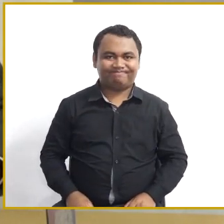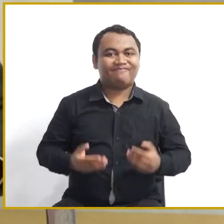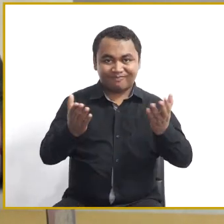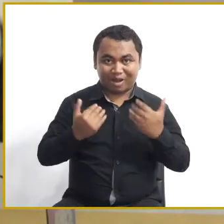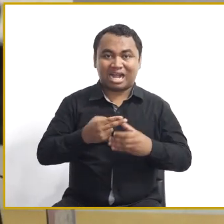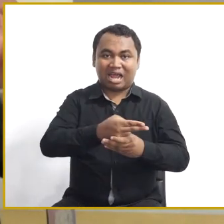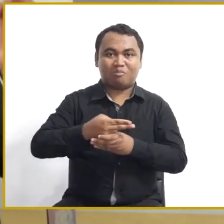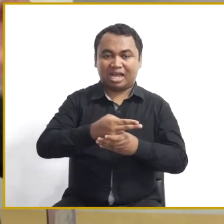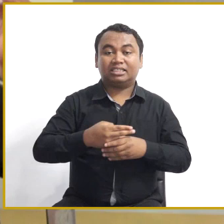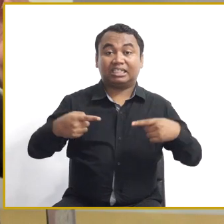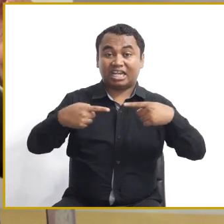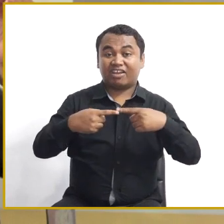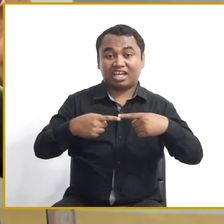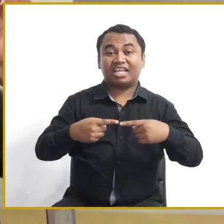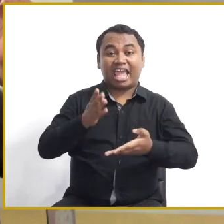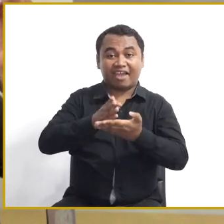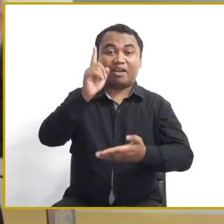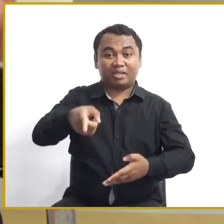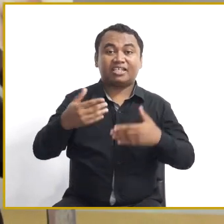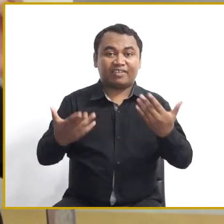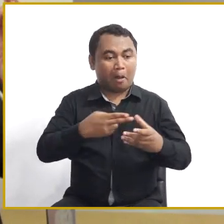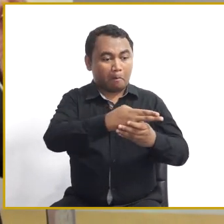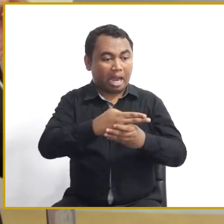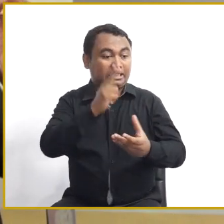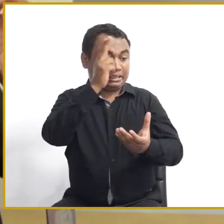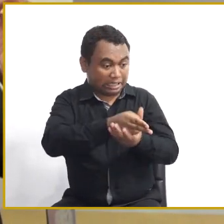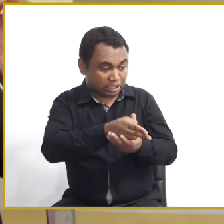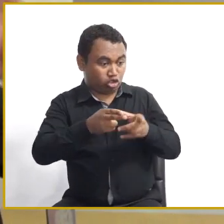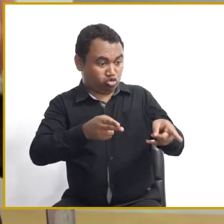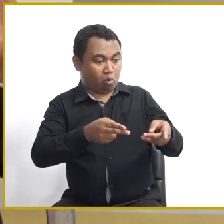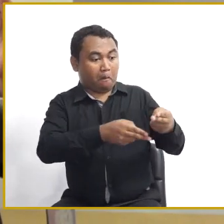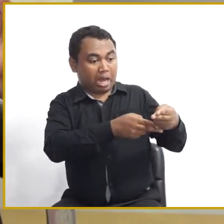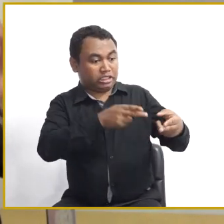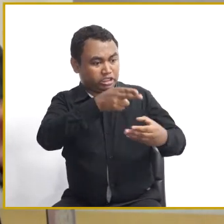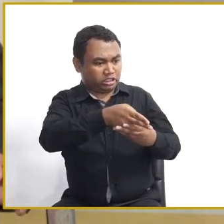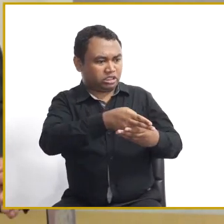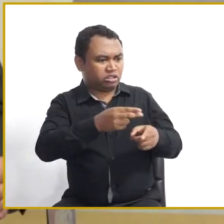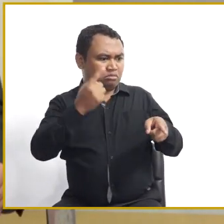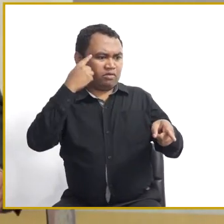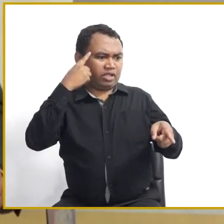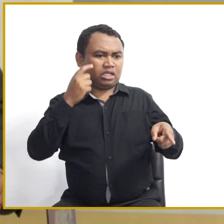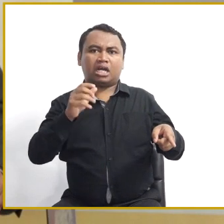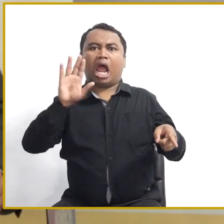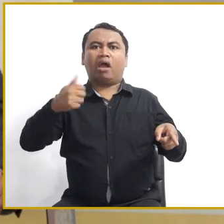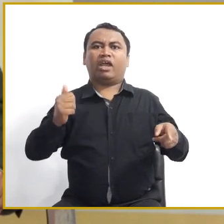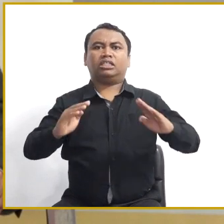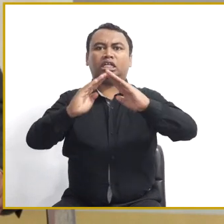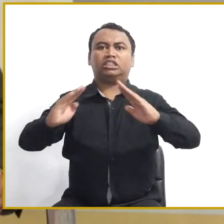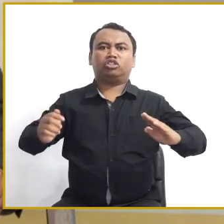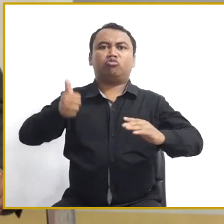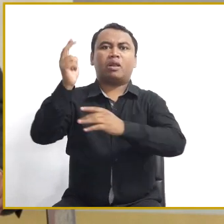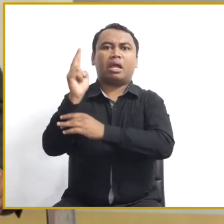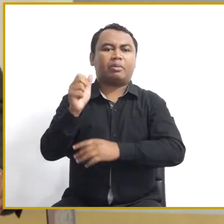an'io. Efa naheno ve ianao misy basy tratra? Efa naheno ve ianao hoe kazerina taiza ny